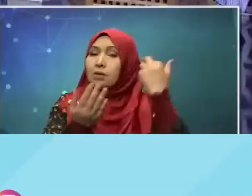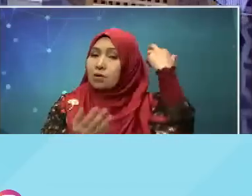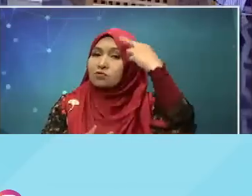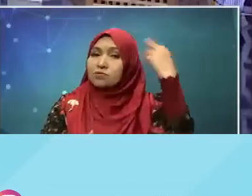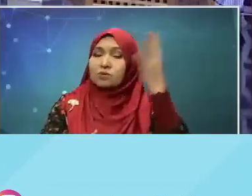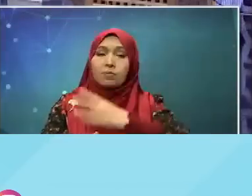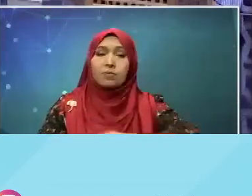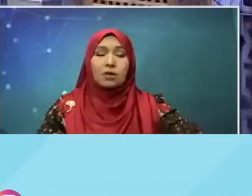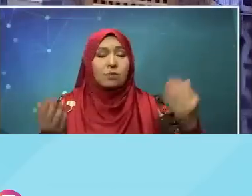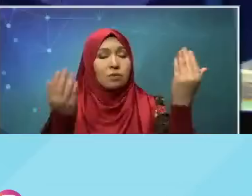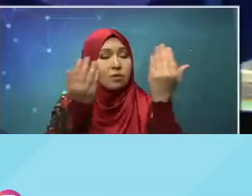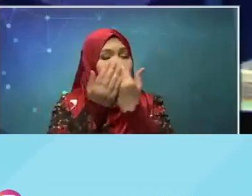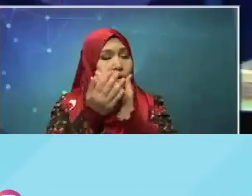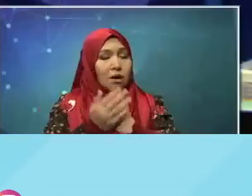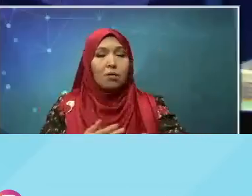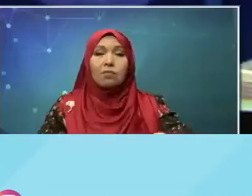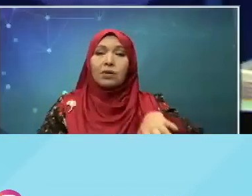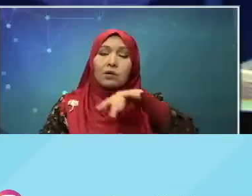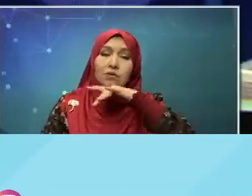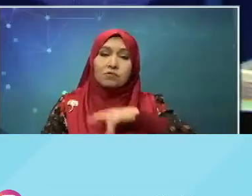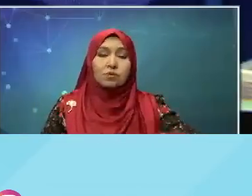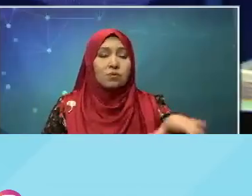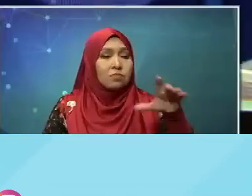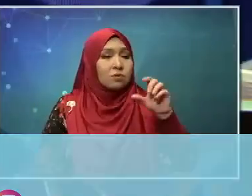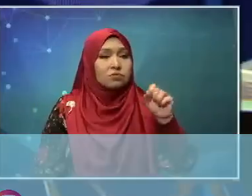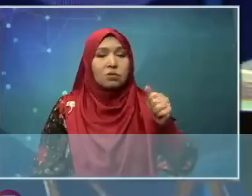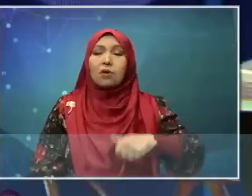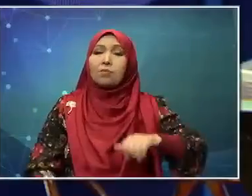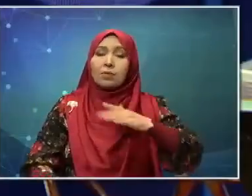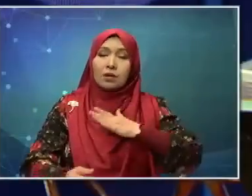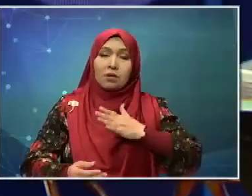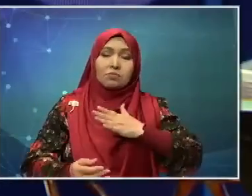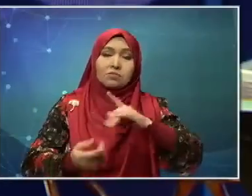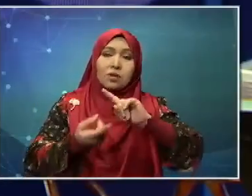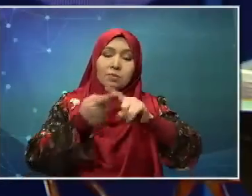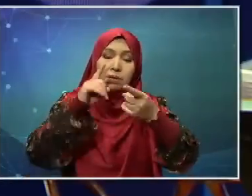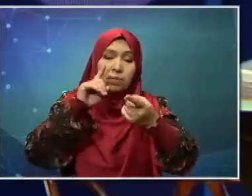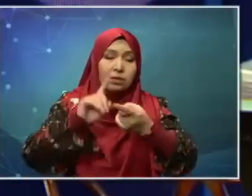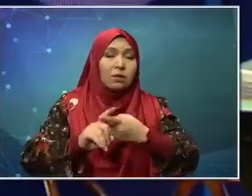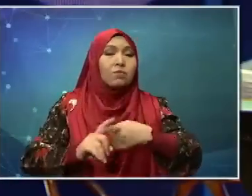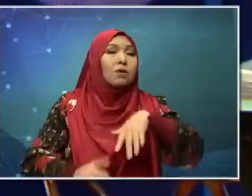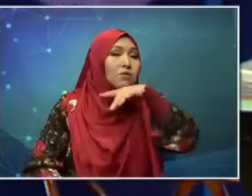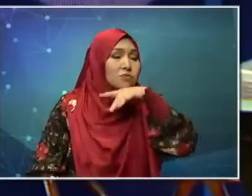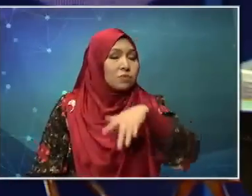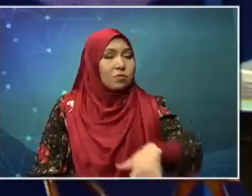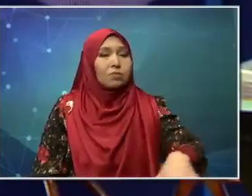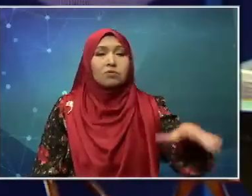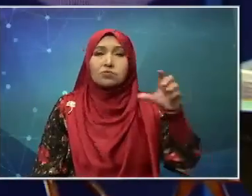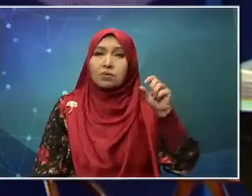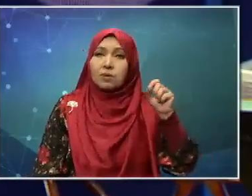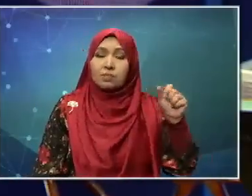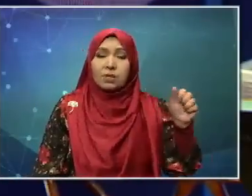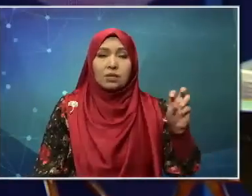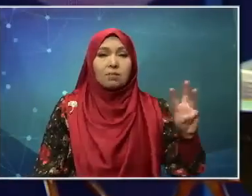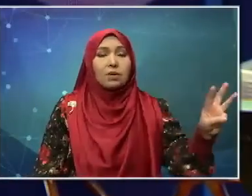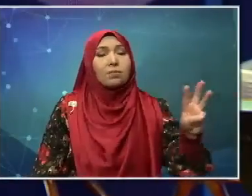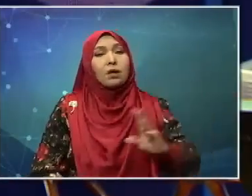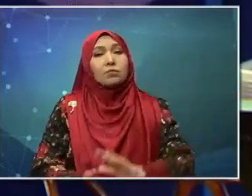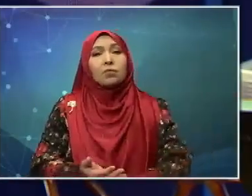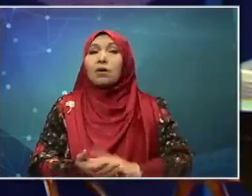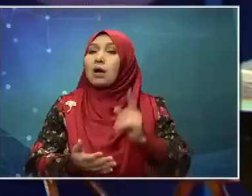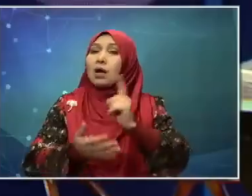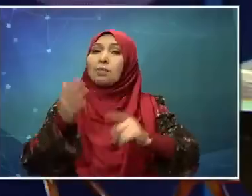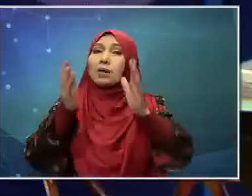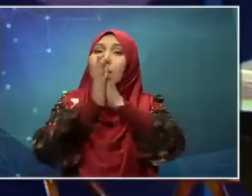alihi muhammadan abduhu warosuluh Sayyidina Muhammadin wa'ala alihi washohbihi ajma'in Amma